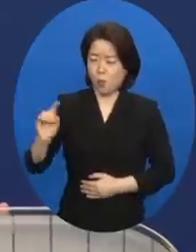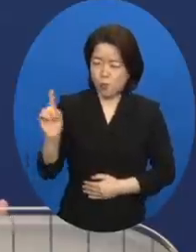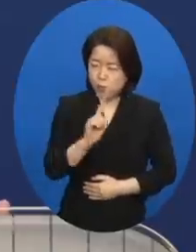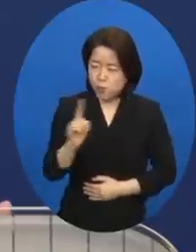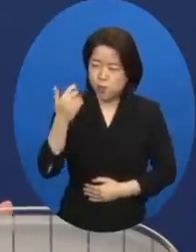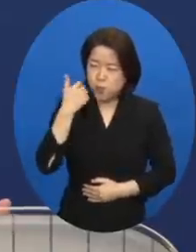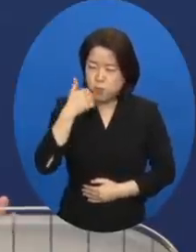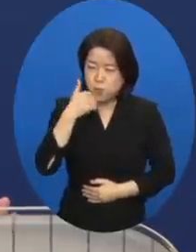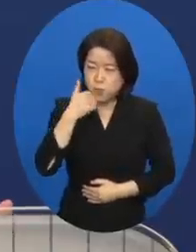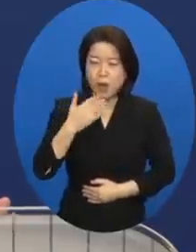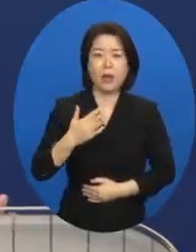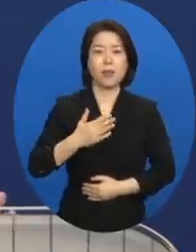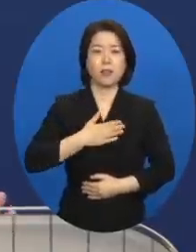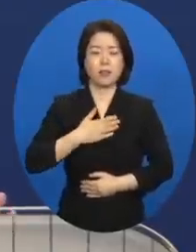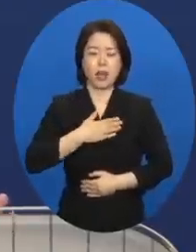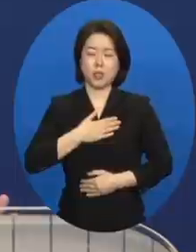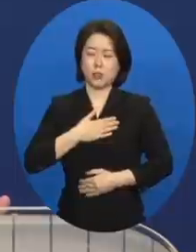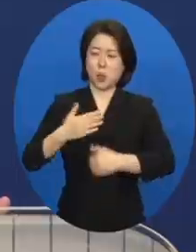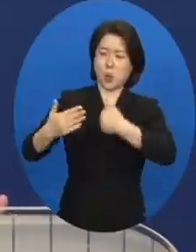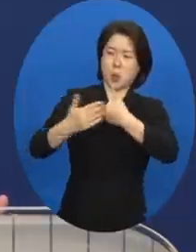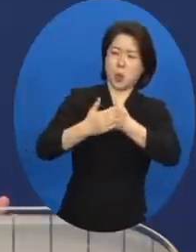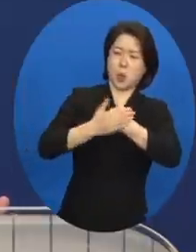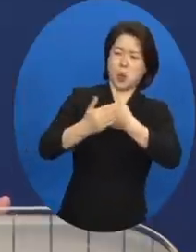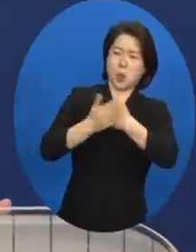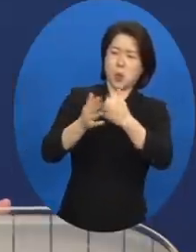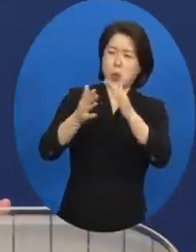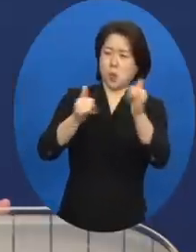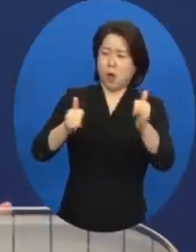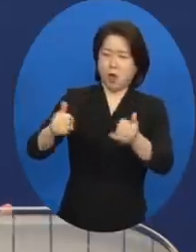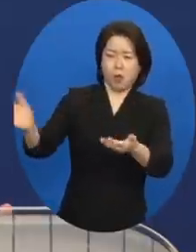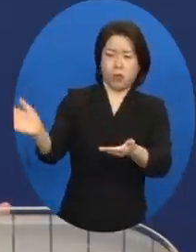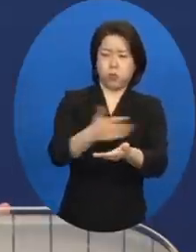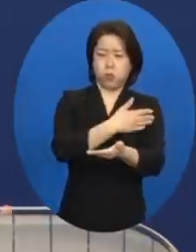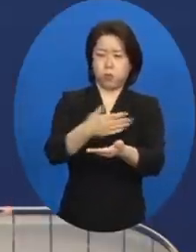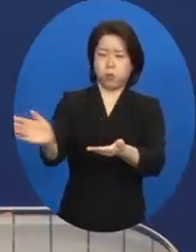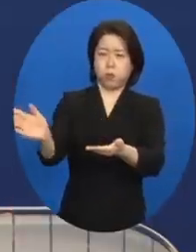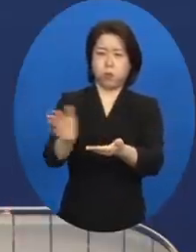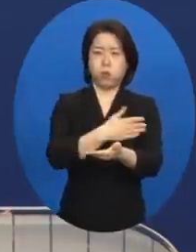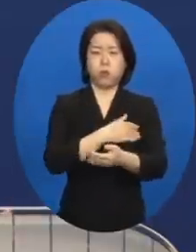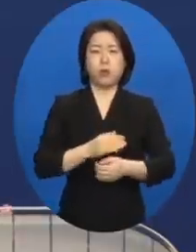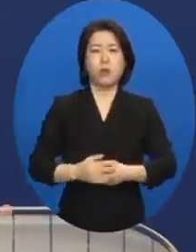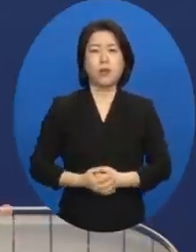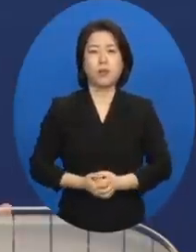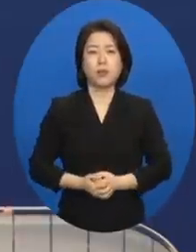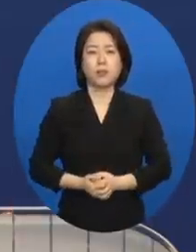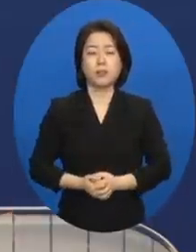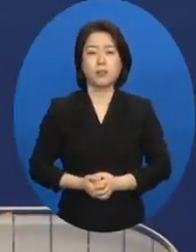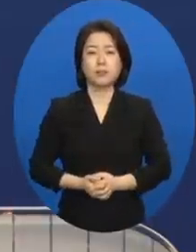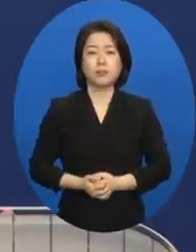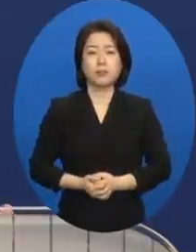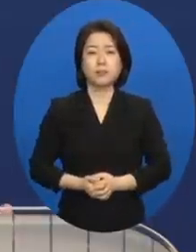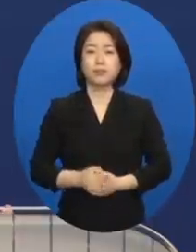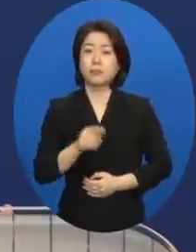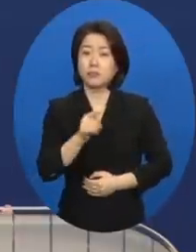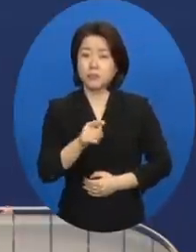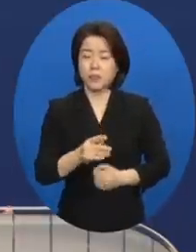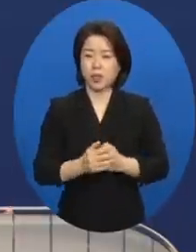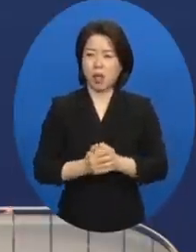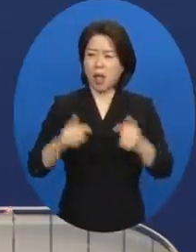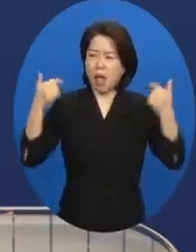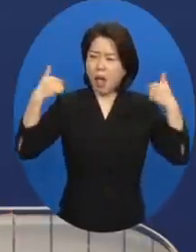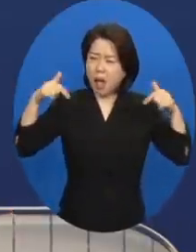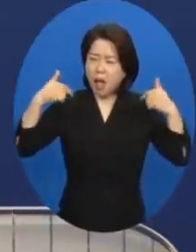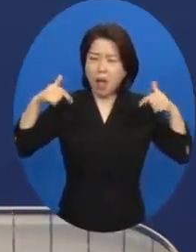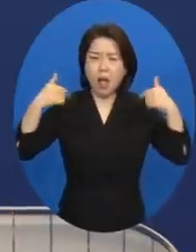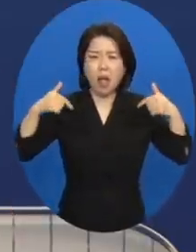아무도 나를 도와주는 사람이 없습니다. 그래서 번번이